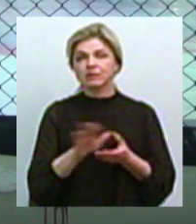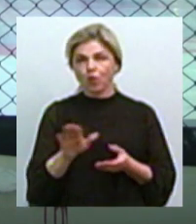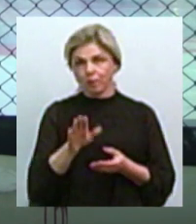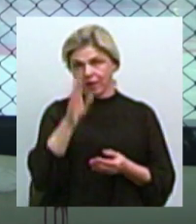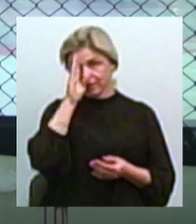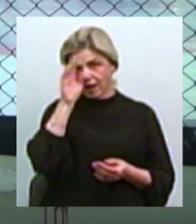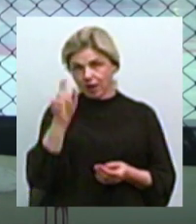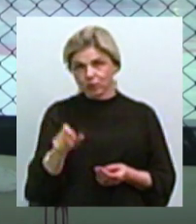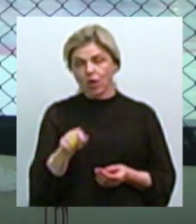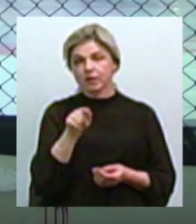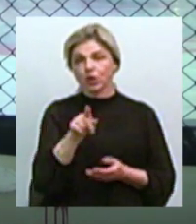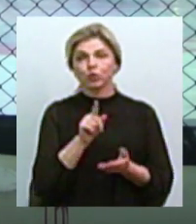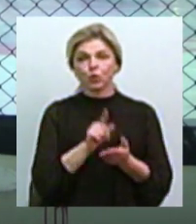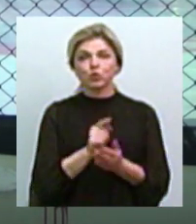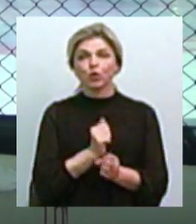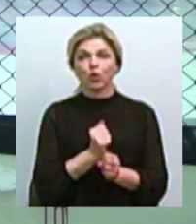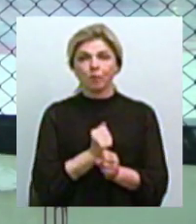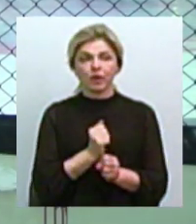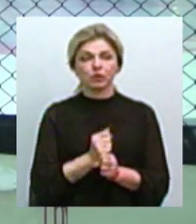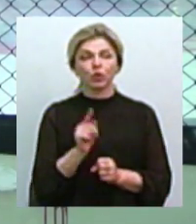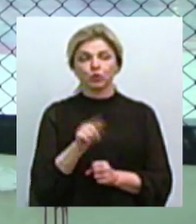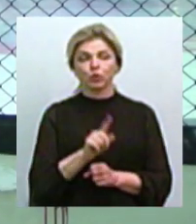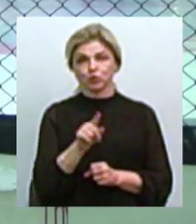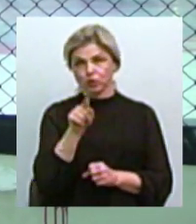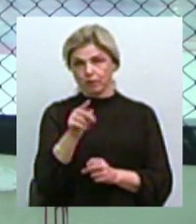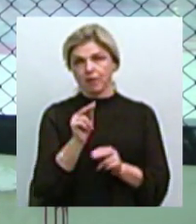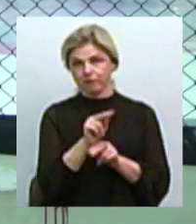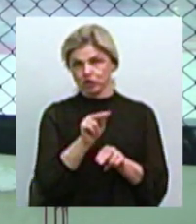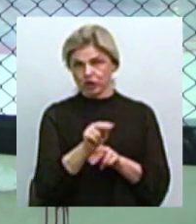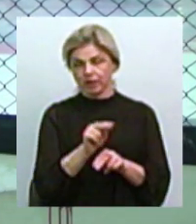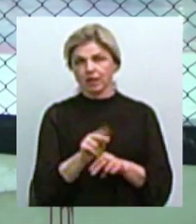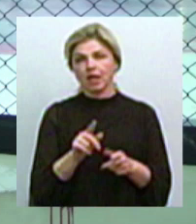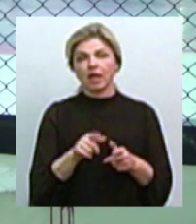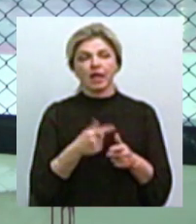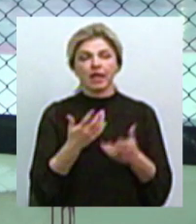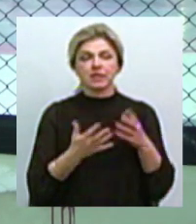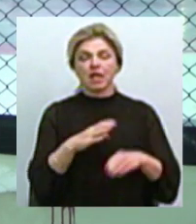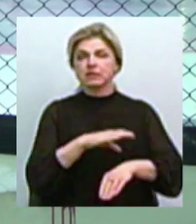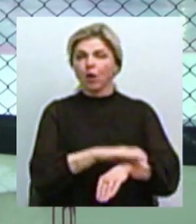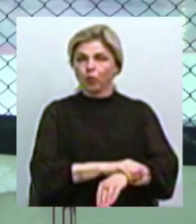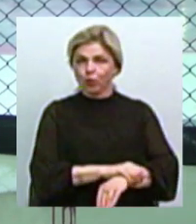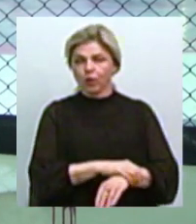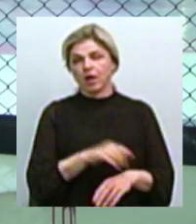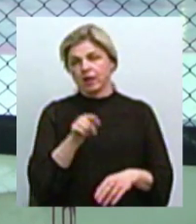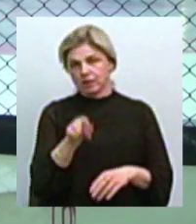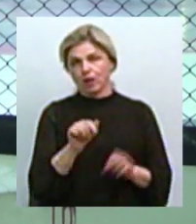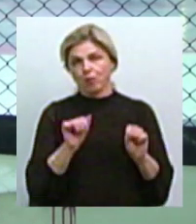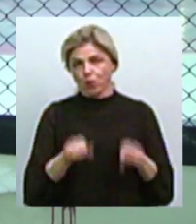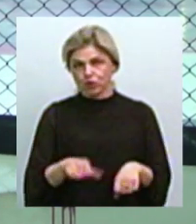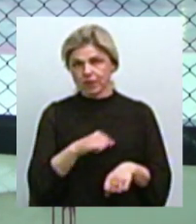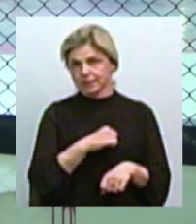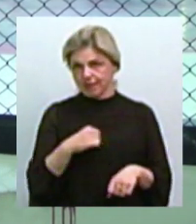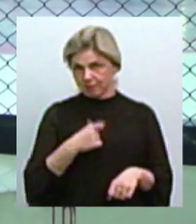дядько, ти повинен робити тому, чому тебе вчили, або тебе схватили за руку, то ти можеш сам